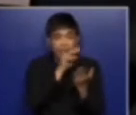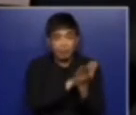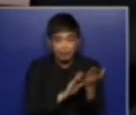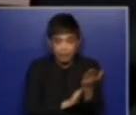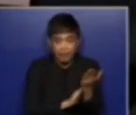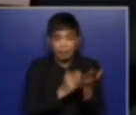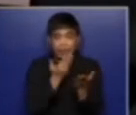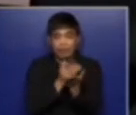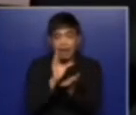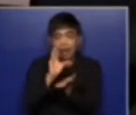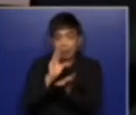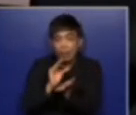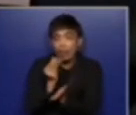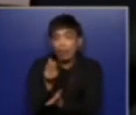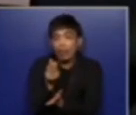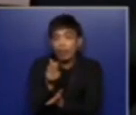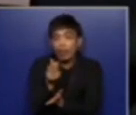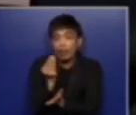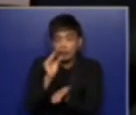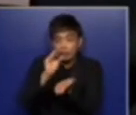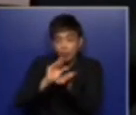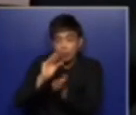นในประเทศเพียง